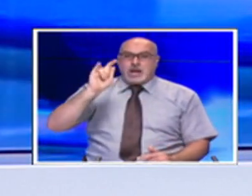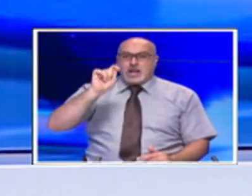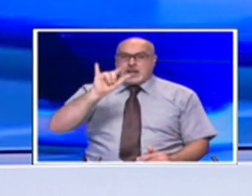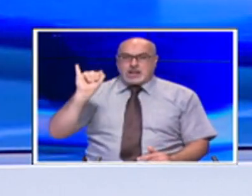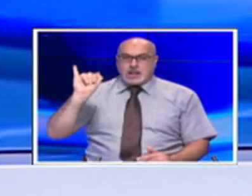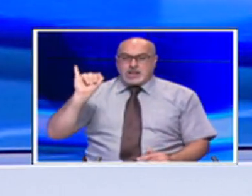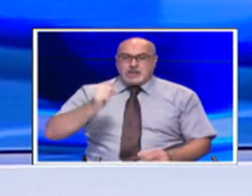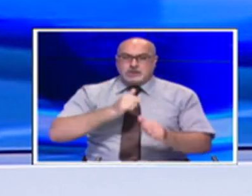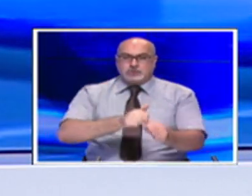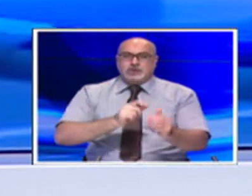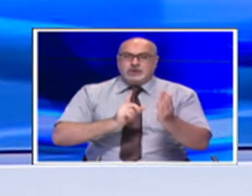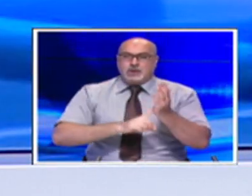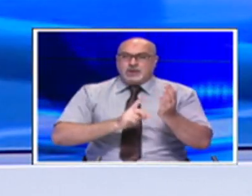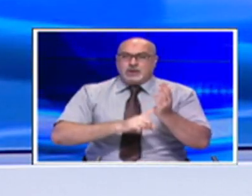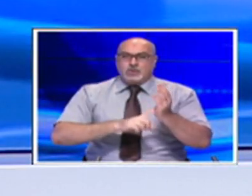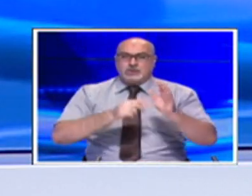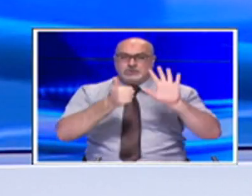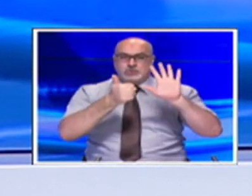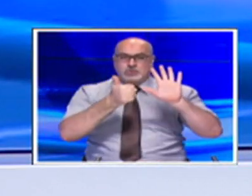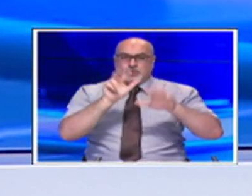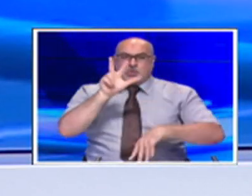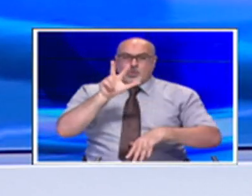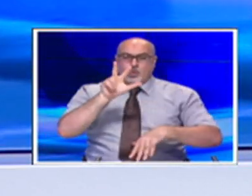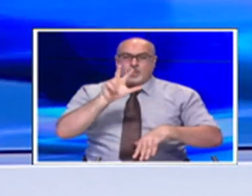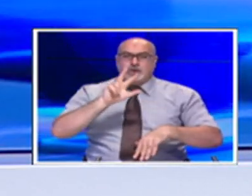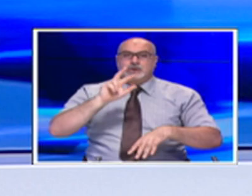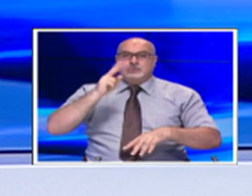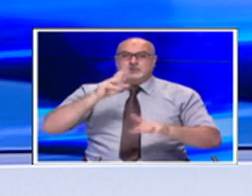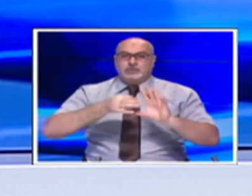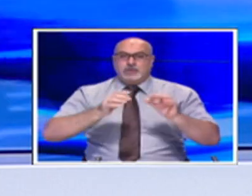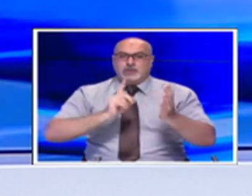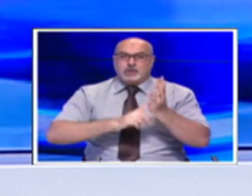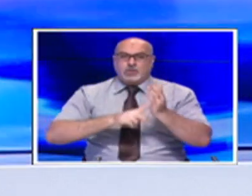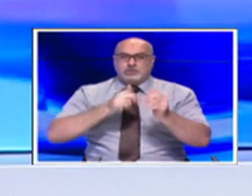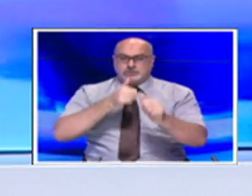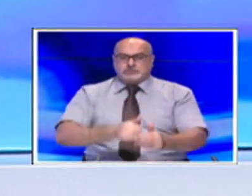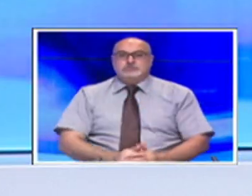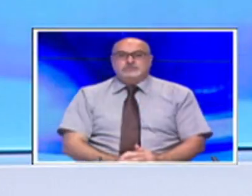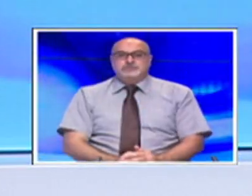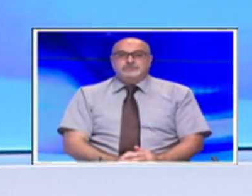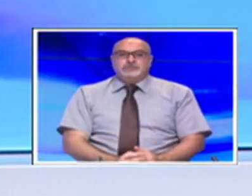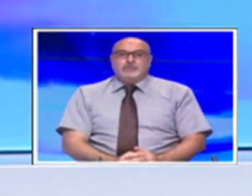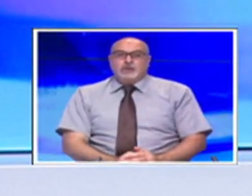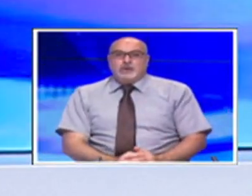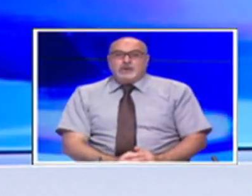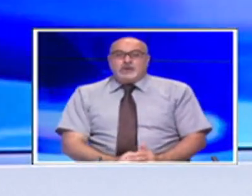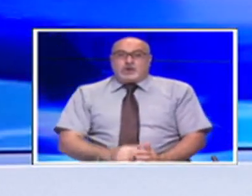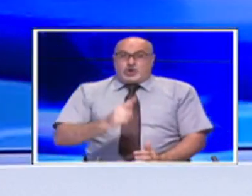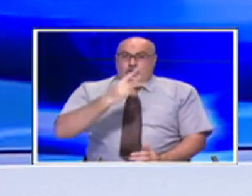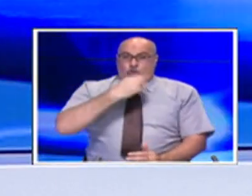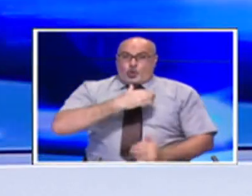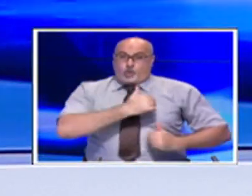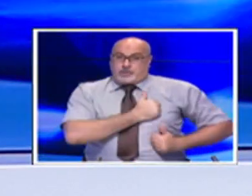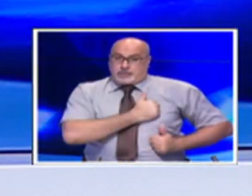طبقا لنص المادة 63 الفقرة الثانية من قانون العقوبات. وقد قام